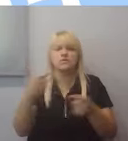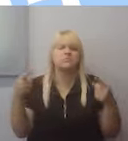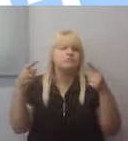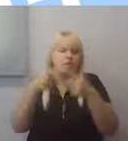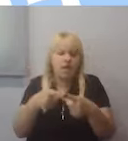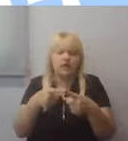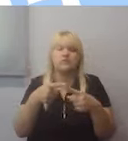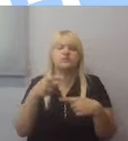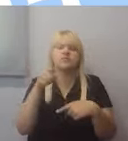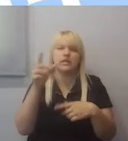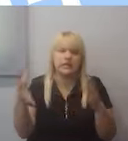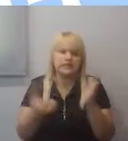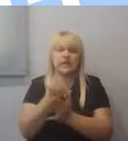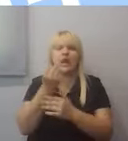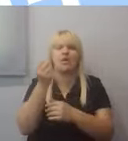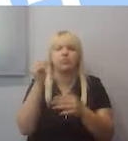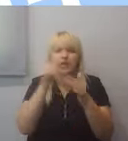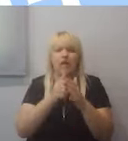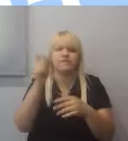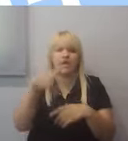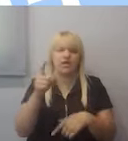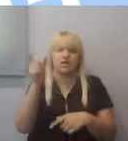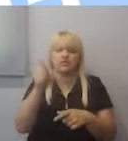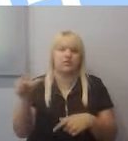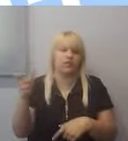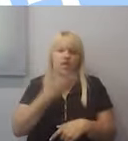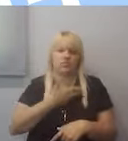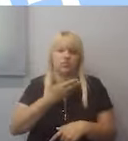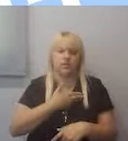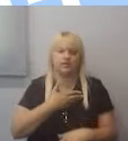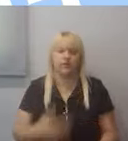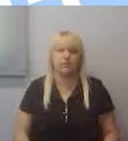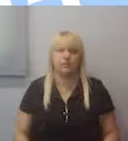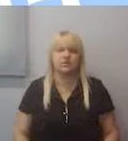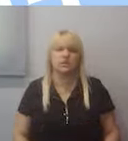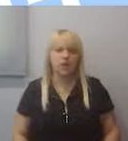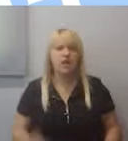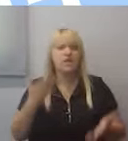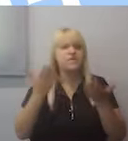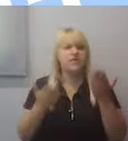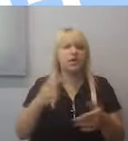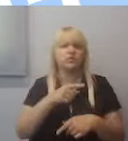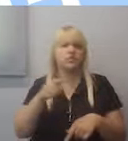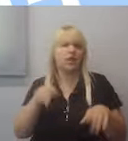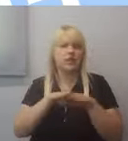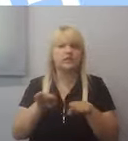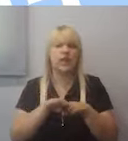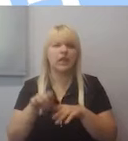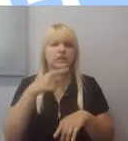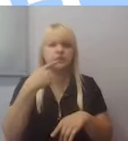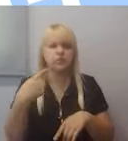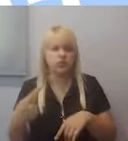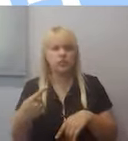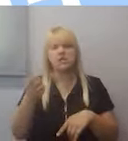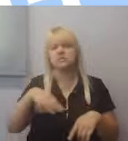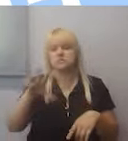iespējas vairāk cilvēku dzīvības tas varbūt tādās līdzībās runājot kamēr mēs glābsim vienu